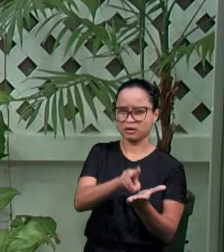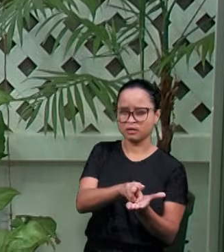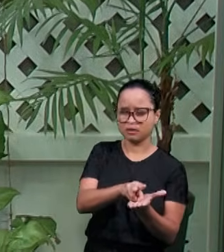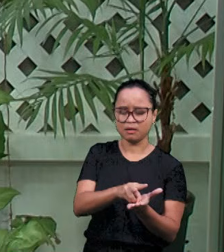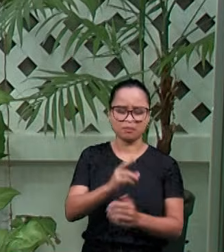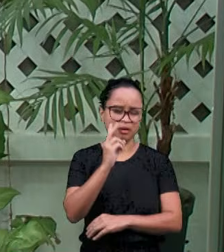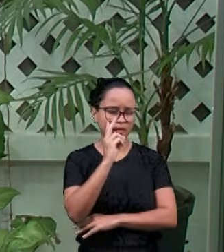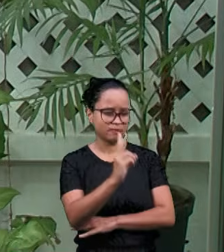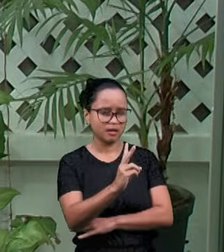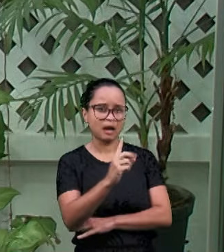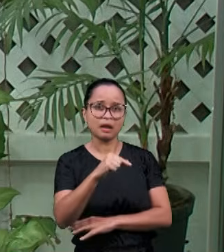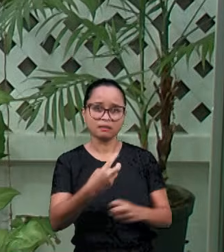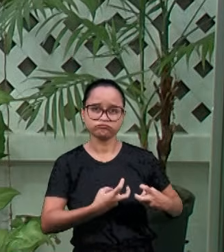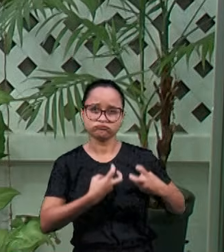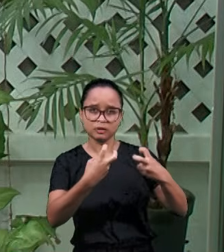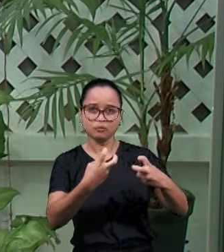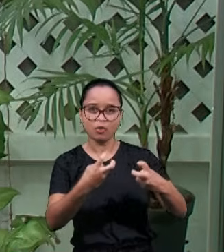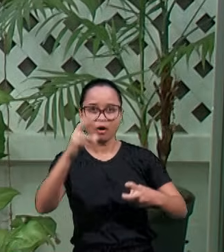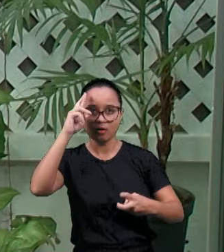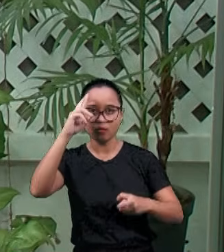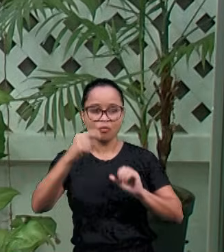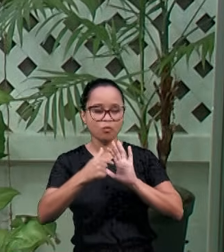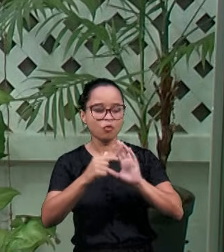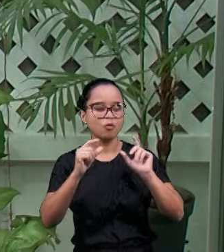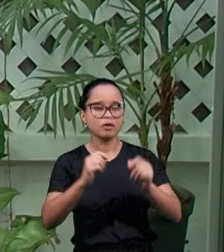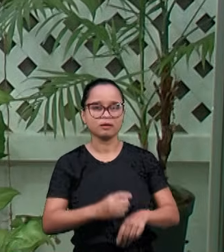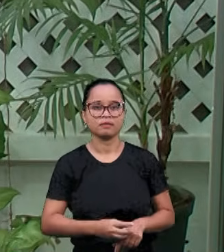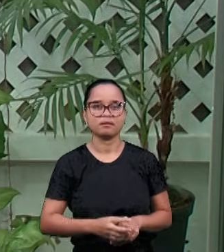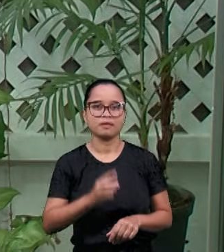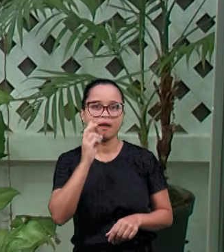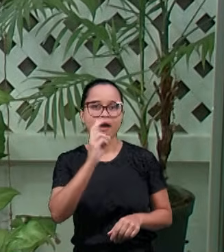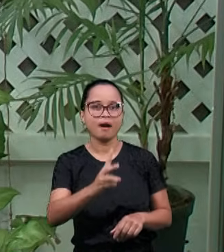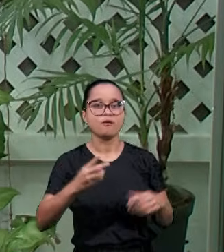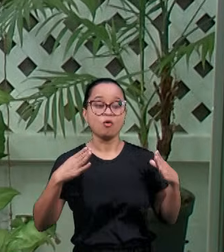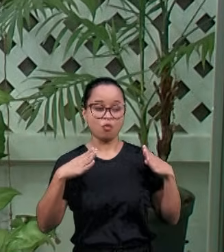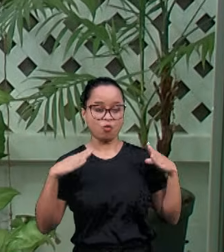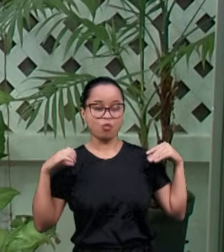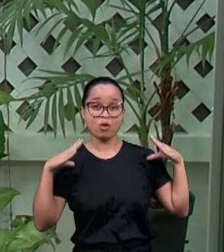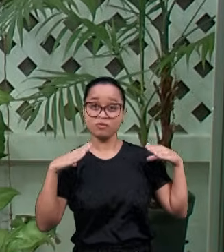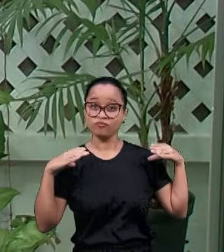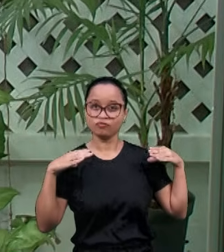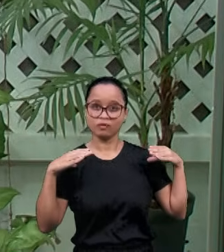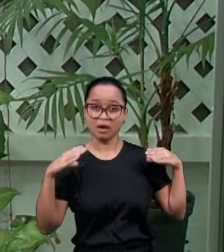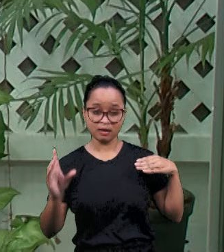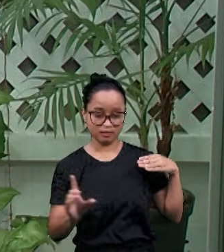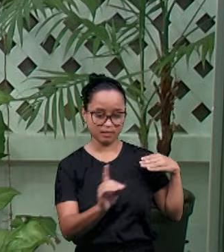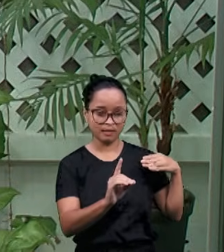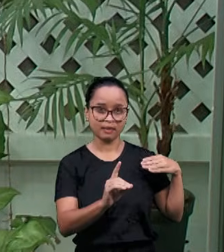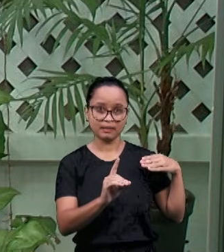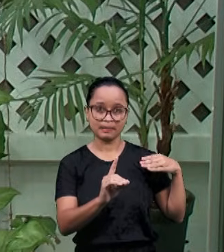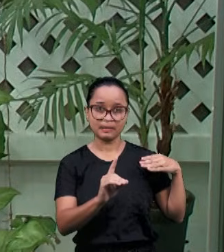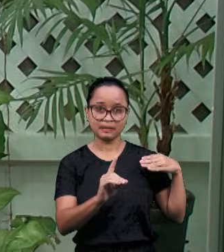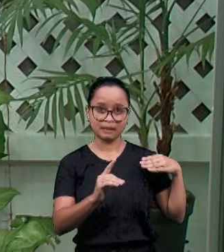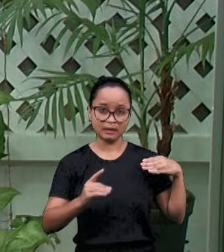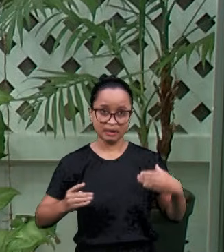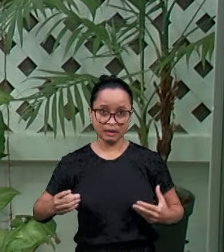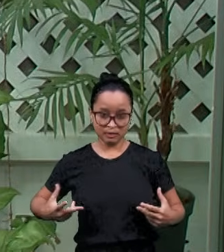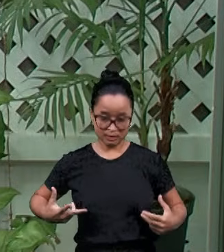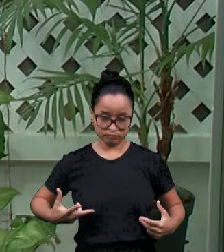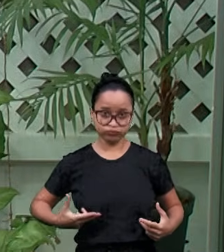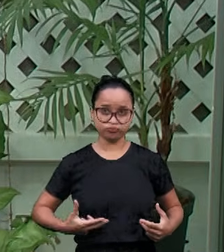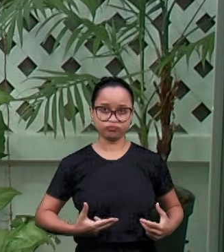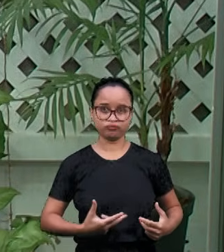une prière par le sang de Jésus. Le Seigneur a montré un ange qui faisait une opération avec une guérison qui a